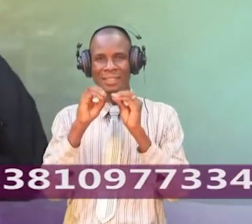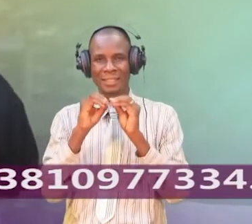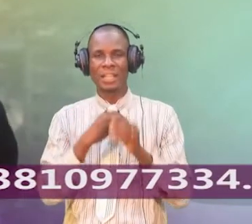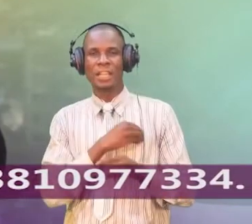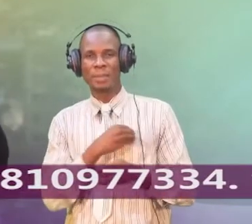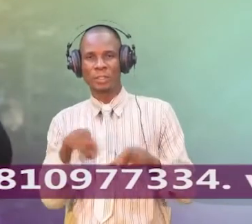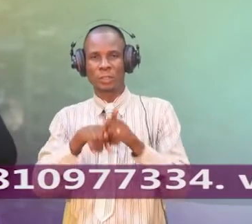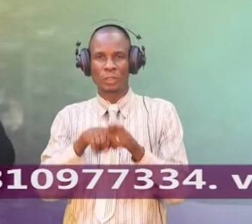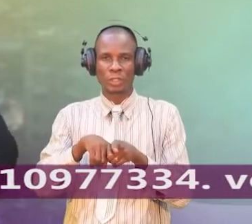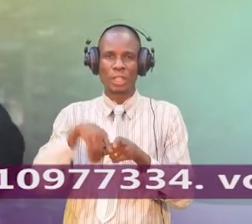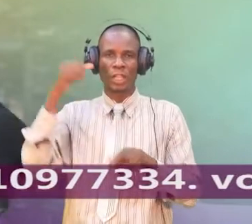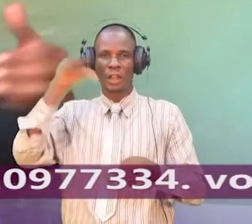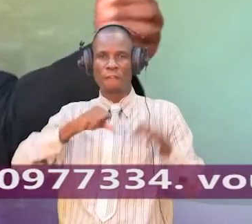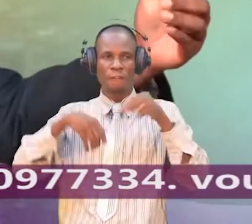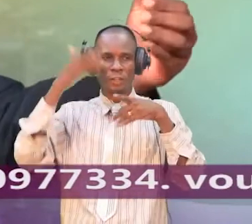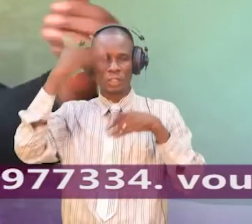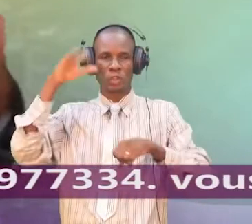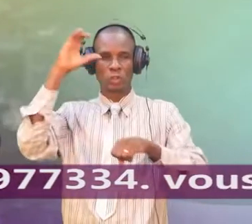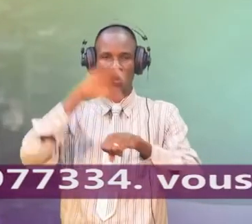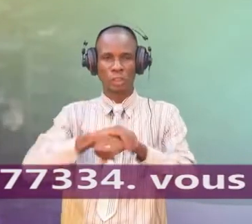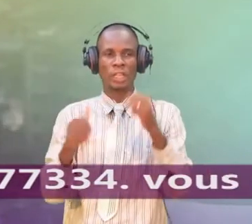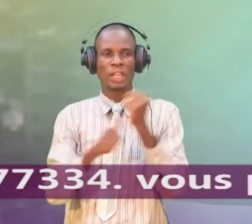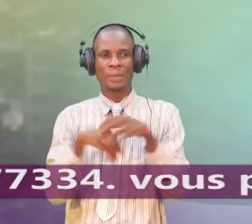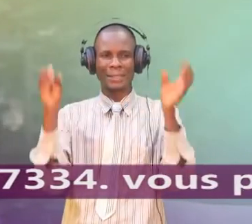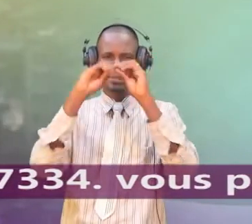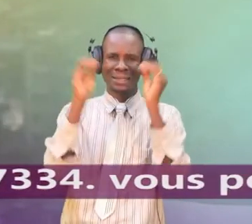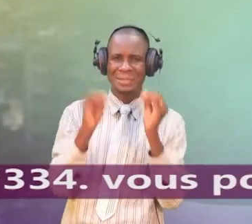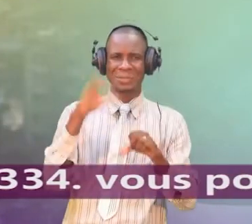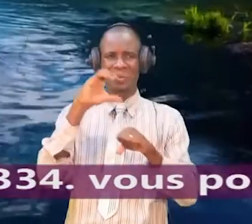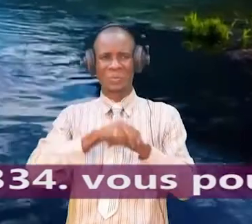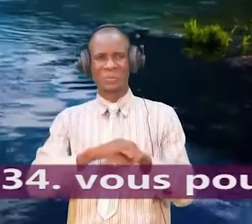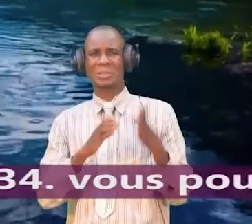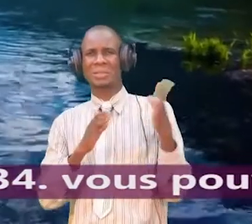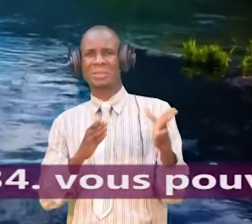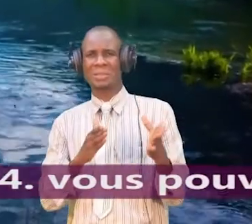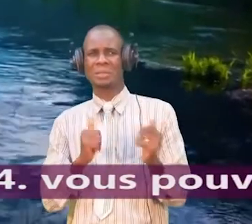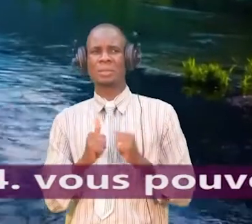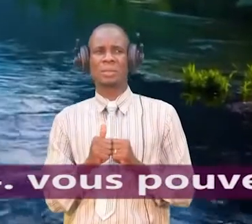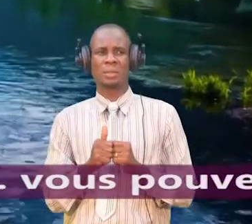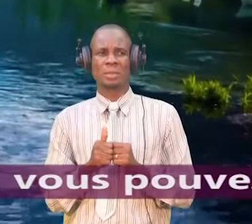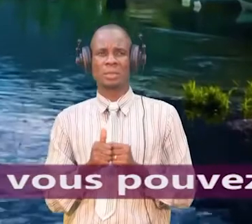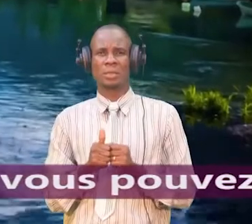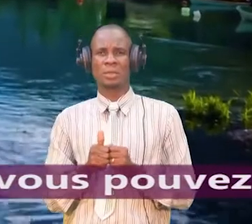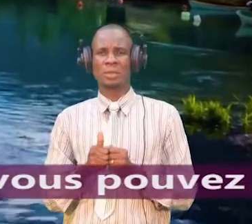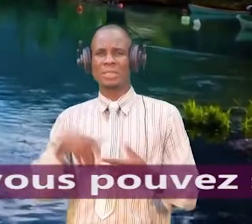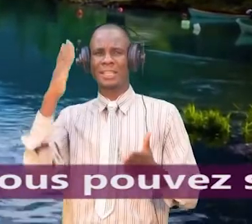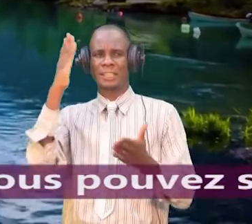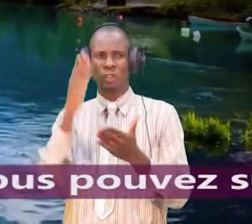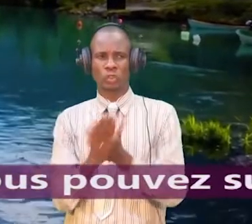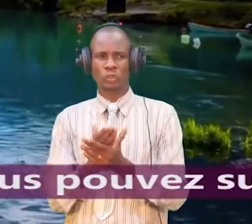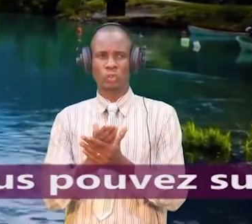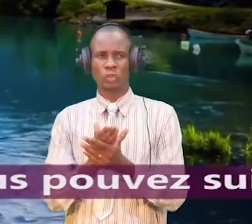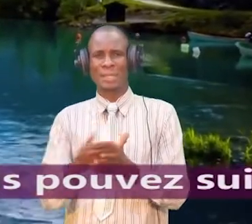nzambe, ezaki mosala na nzambe ya koyeba na kubenga na monguna pe kozongisa bokela minyoso na boyoka ni